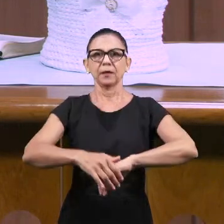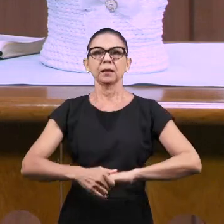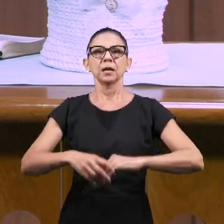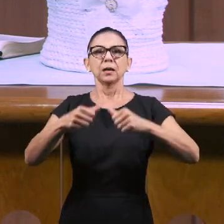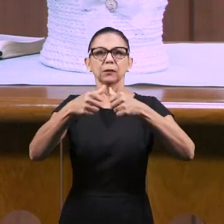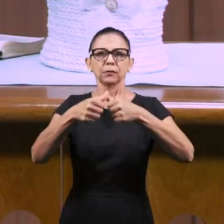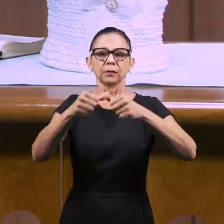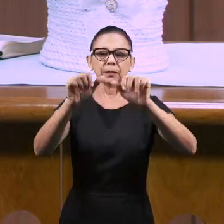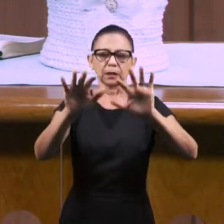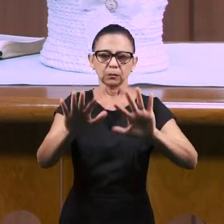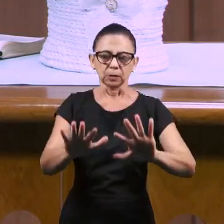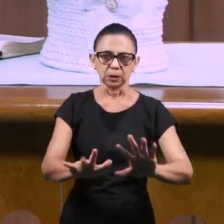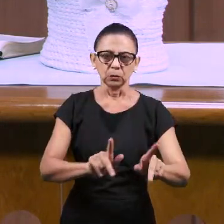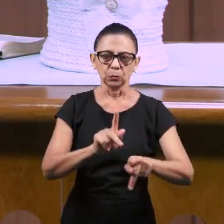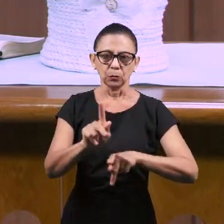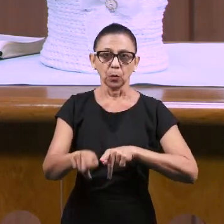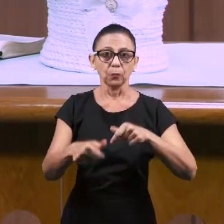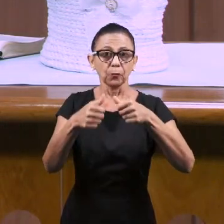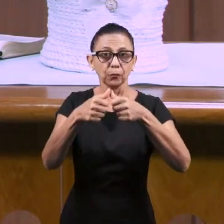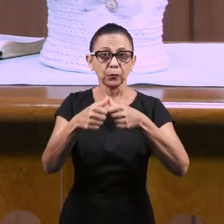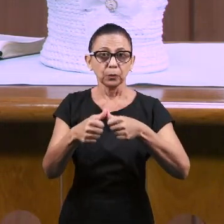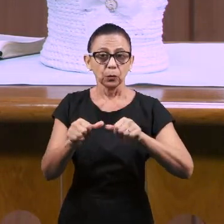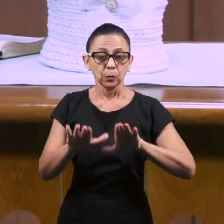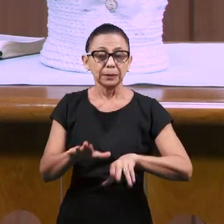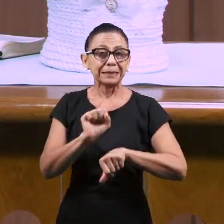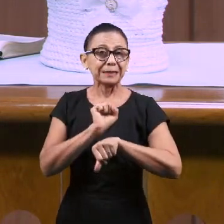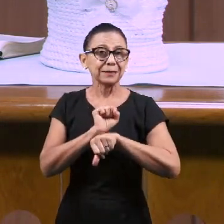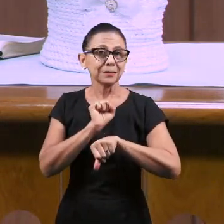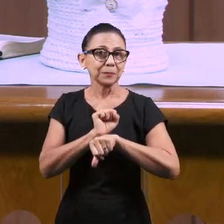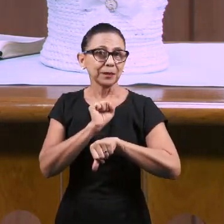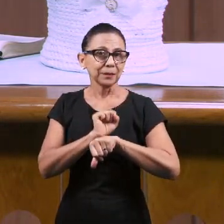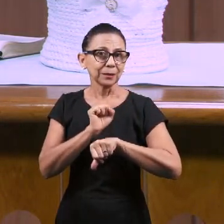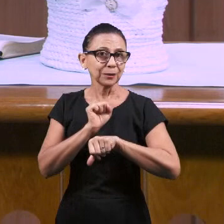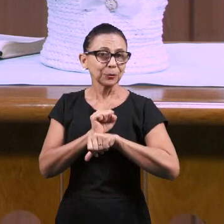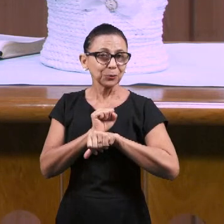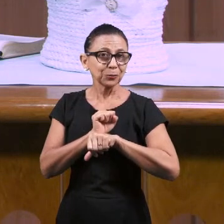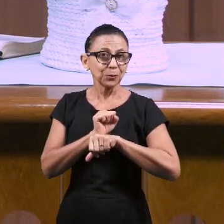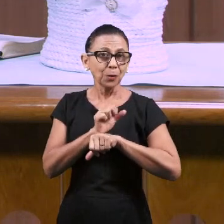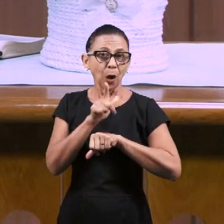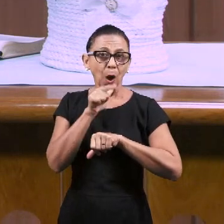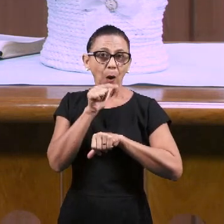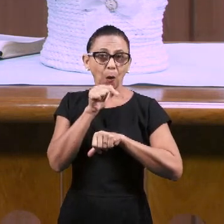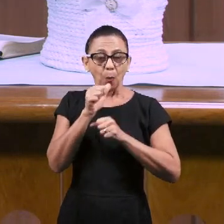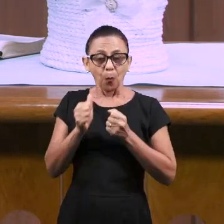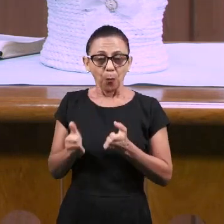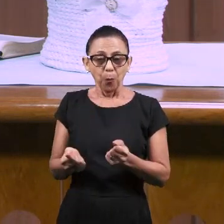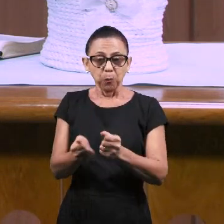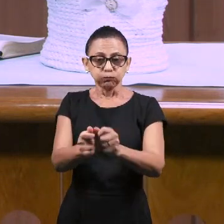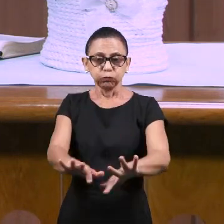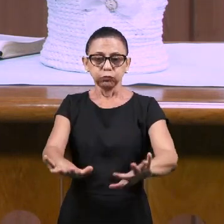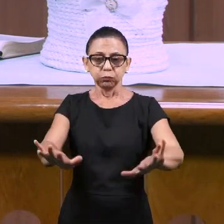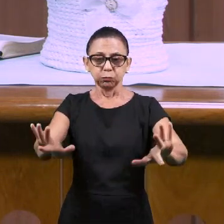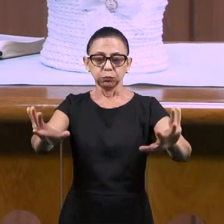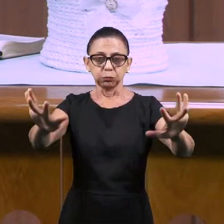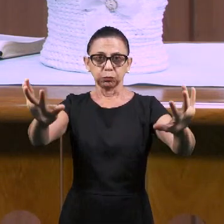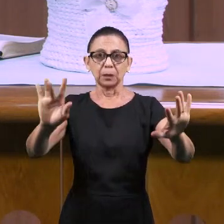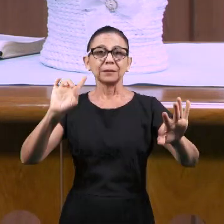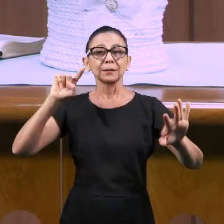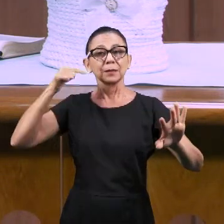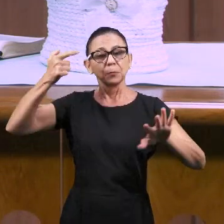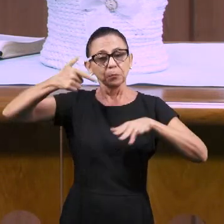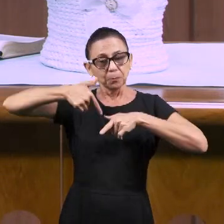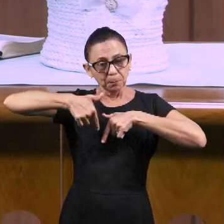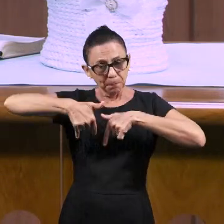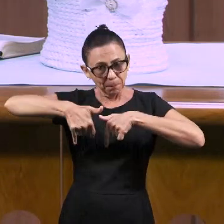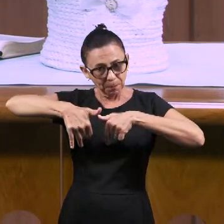Et donc, partez vous aussi. Donc, ils sont arrêtés là. C'est l'endroit où l'Église a besoin. Elle doit s'arrêter devant